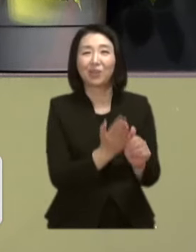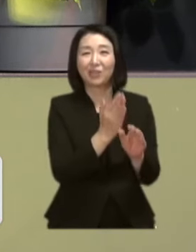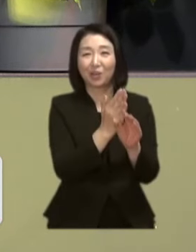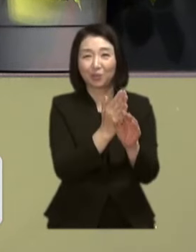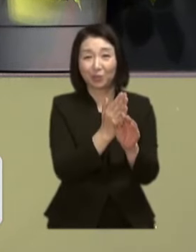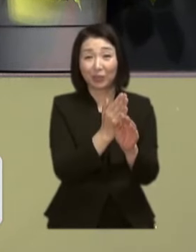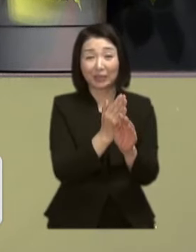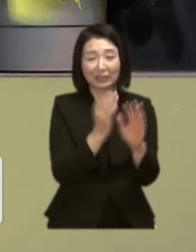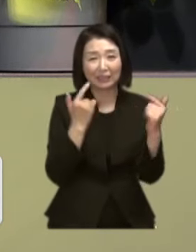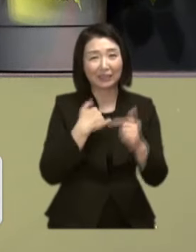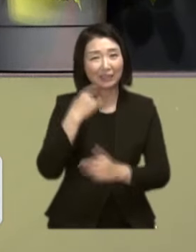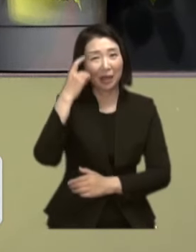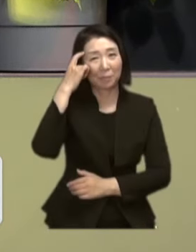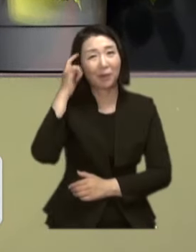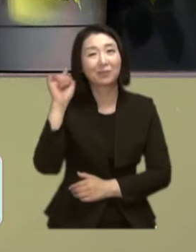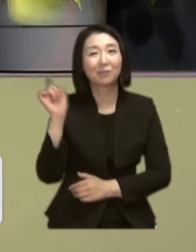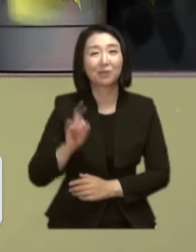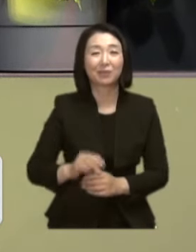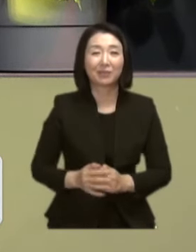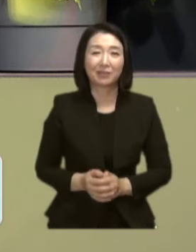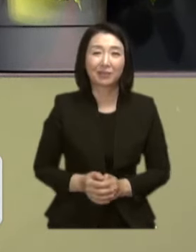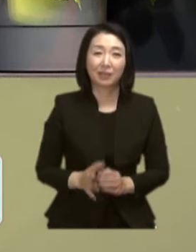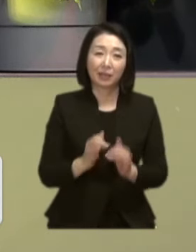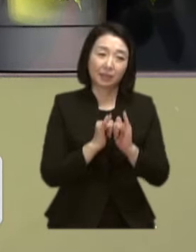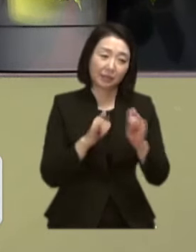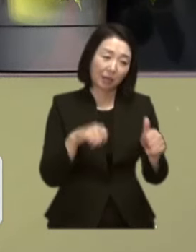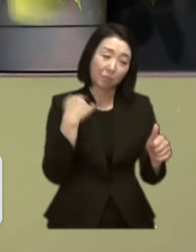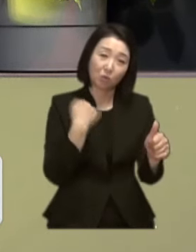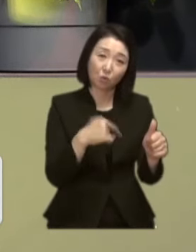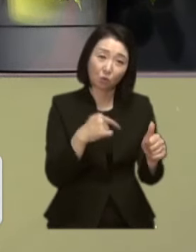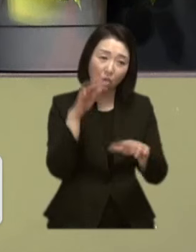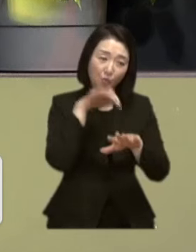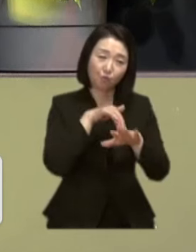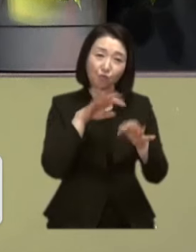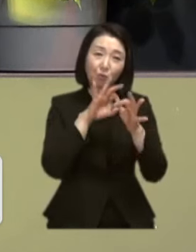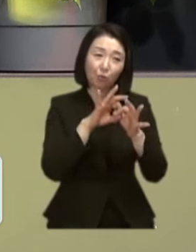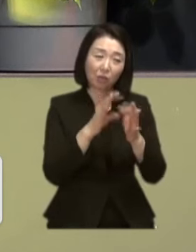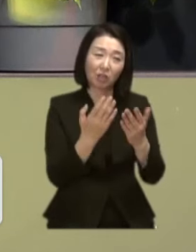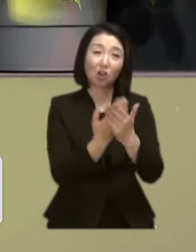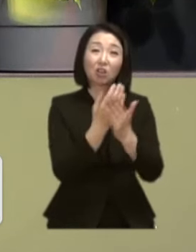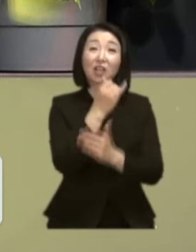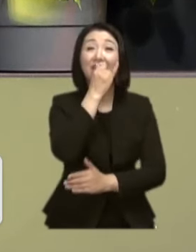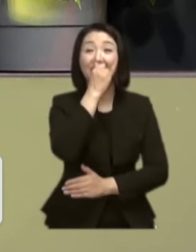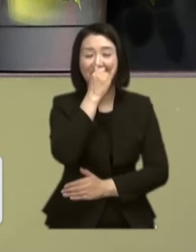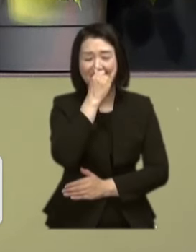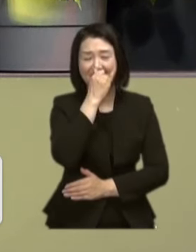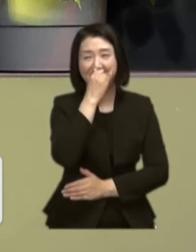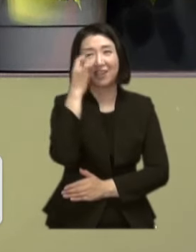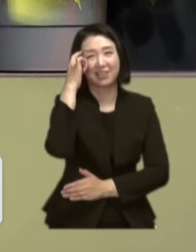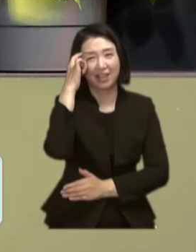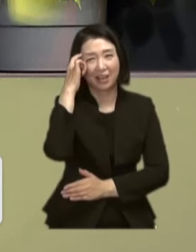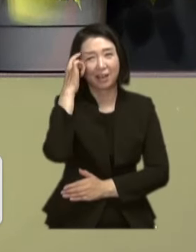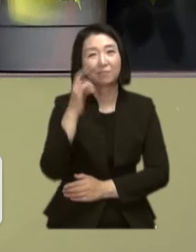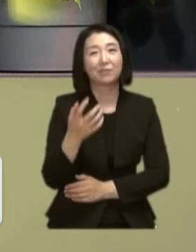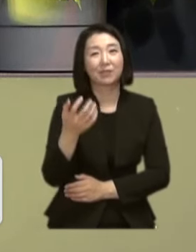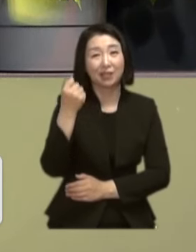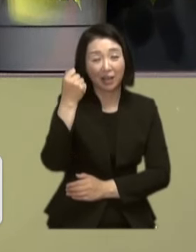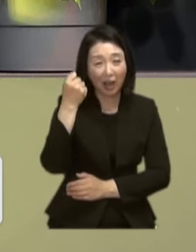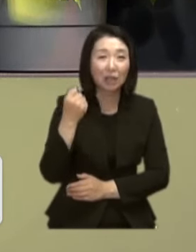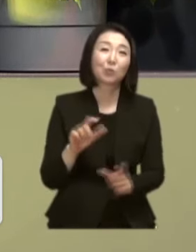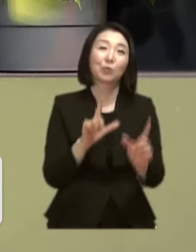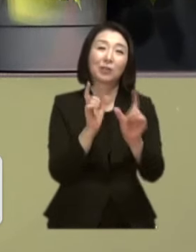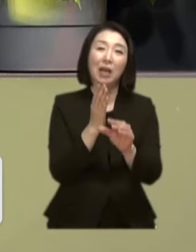늘 저는 제 머릿속에서는 아까 말씀드린 것처럼 사람은 교육과 훈련을 통해 성장해야 한다는 게 지주가 아니에요. 그래서 그것이 없으면 아이들은 성장할 수